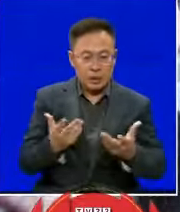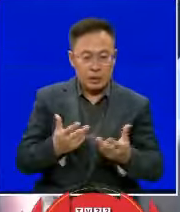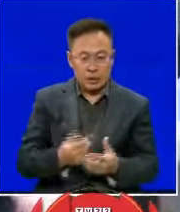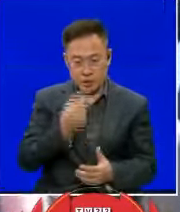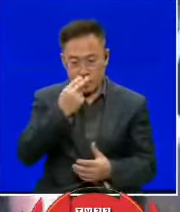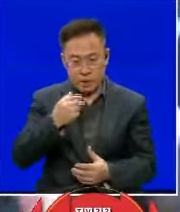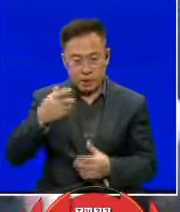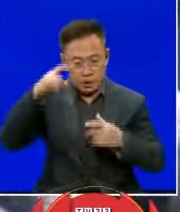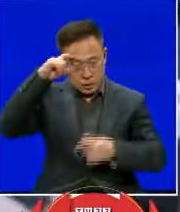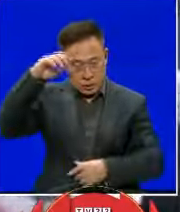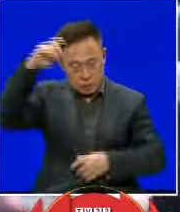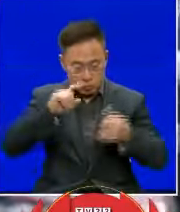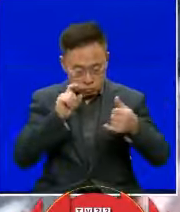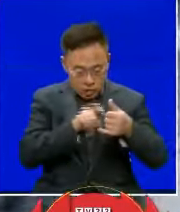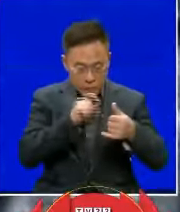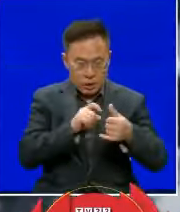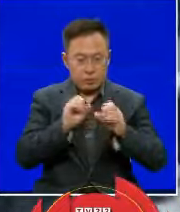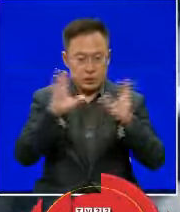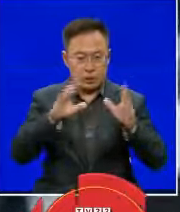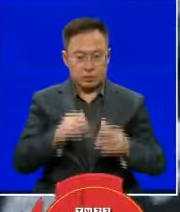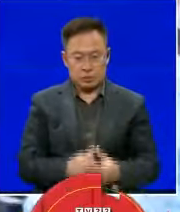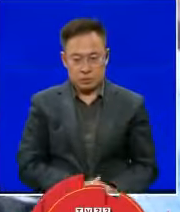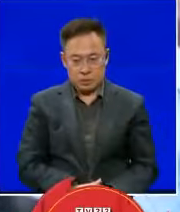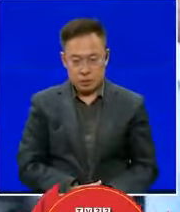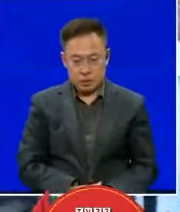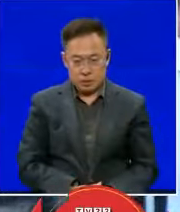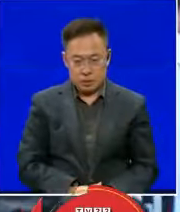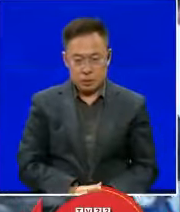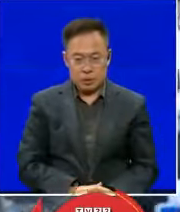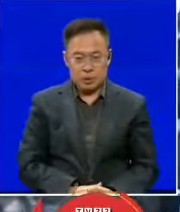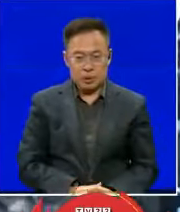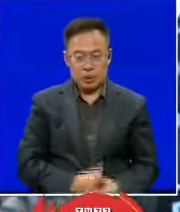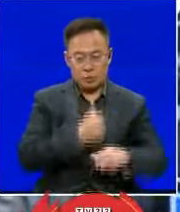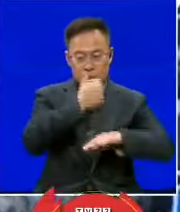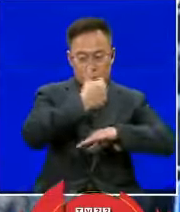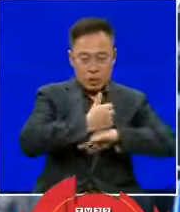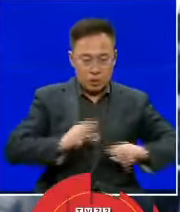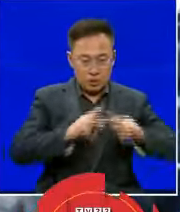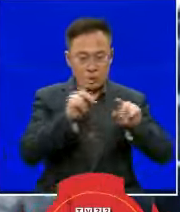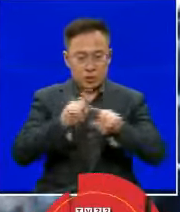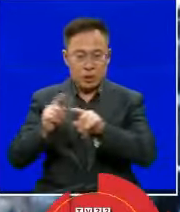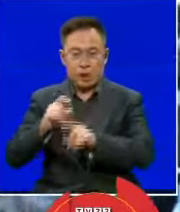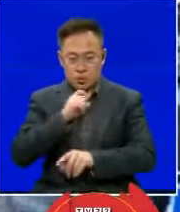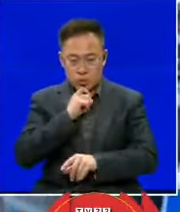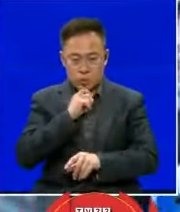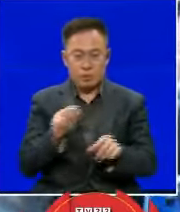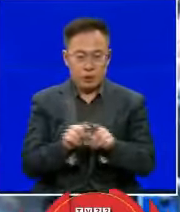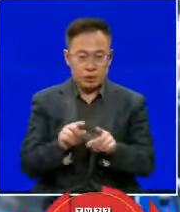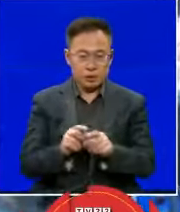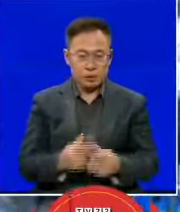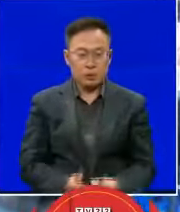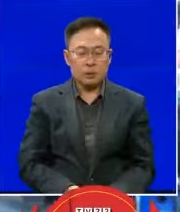นายกเนี่ยถามออกไมค์เลยนะคุณซึ่งซึ่งตรงนั้นนี่รัฐมนตรีก็อีกหลายท่านก็แต่ก็ปกติเพราะท่าน